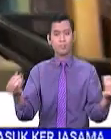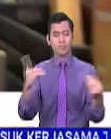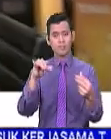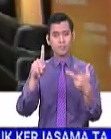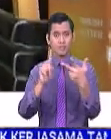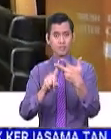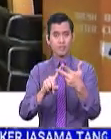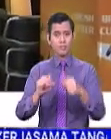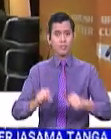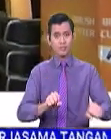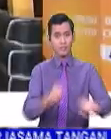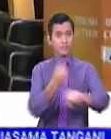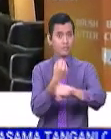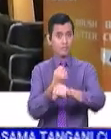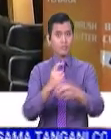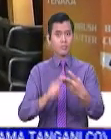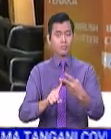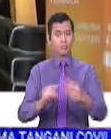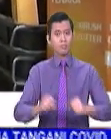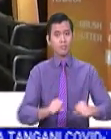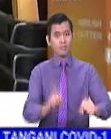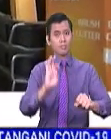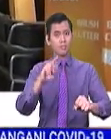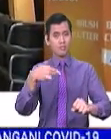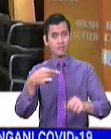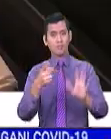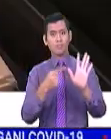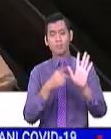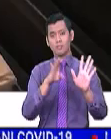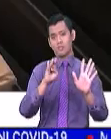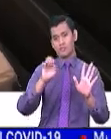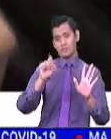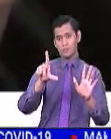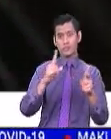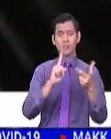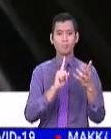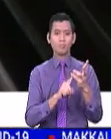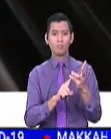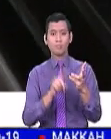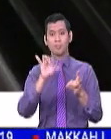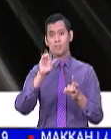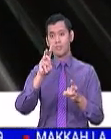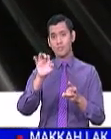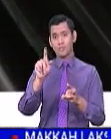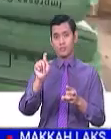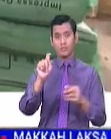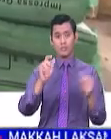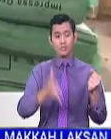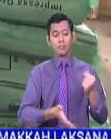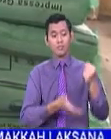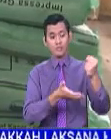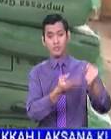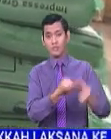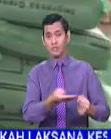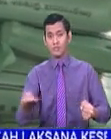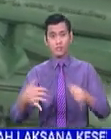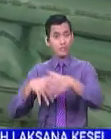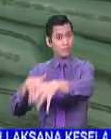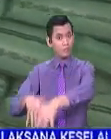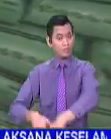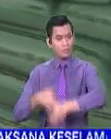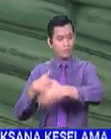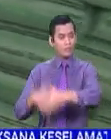Sungai Batu Kampung Sungai Buah Kampung buntal dan Kampung Sungai lumut sumbangan barangan berkenaan akan dialihkan